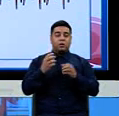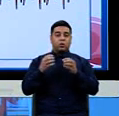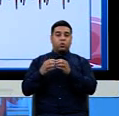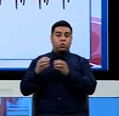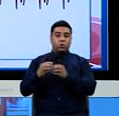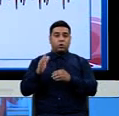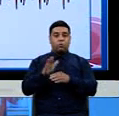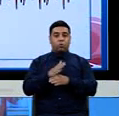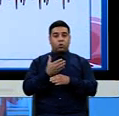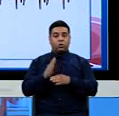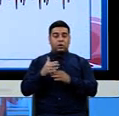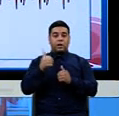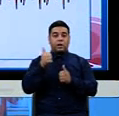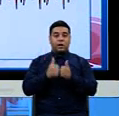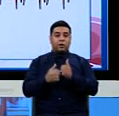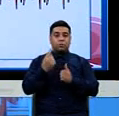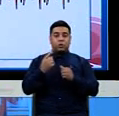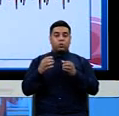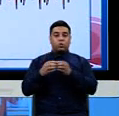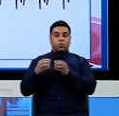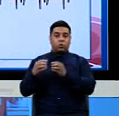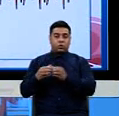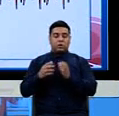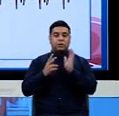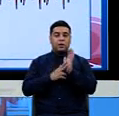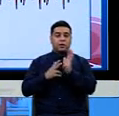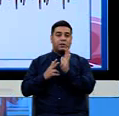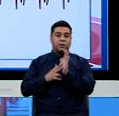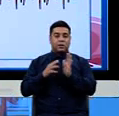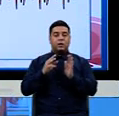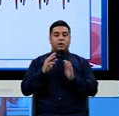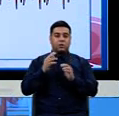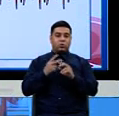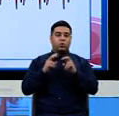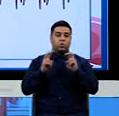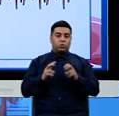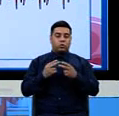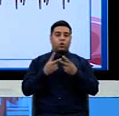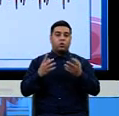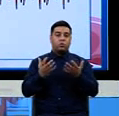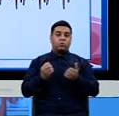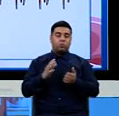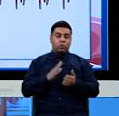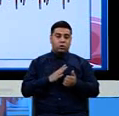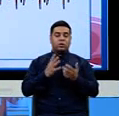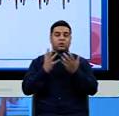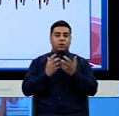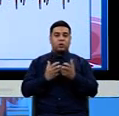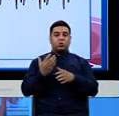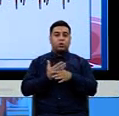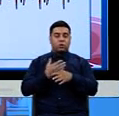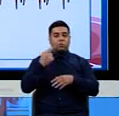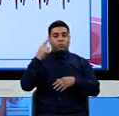2 guruhga taqsimlasak, har bir guruhda 8 tadan stul hosil bo'lganini biz sanash orqali bilib